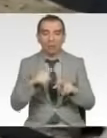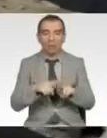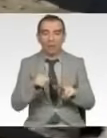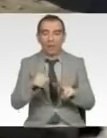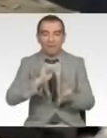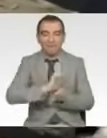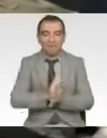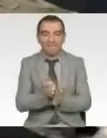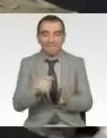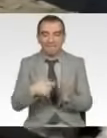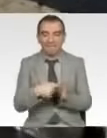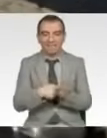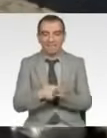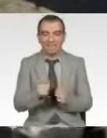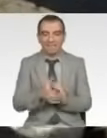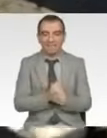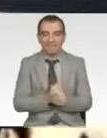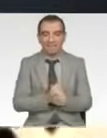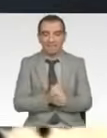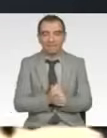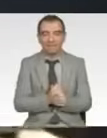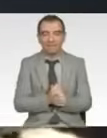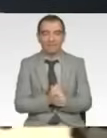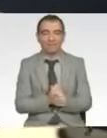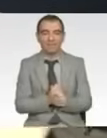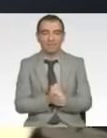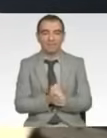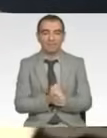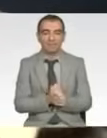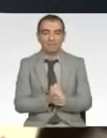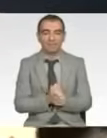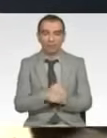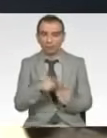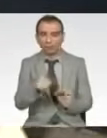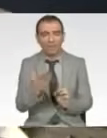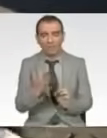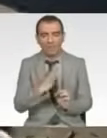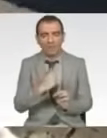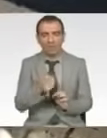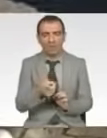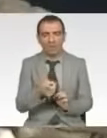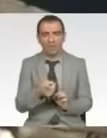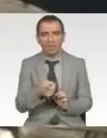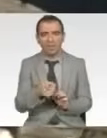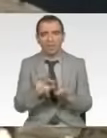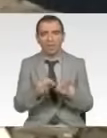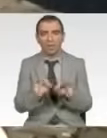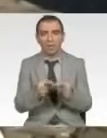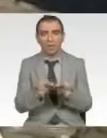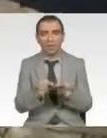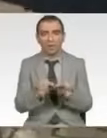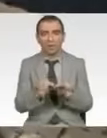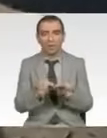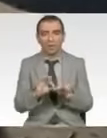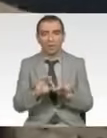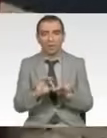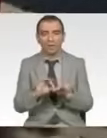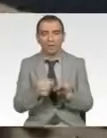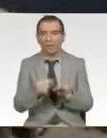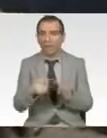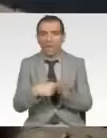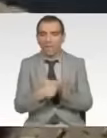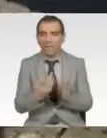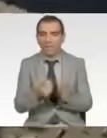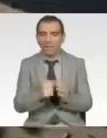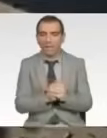Galbura bastı. Galbura bastı. Bunun adı galbura bastı. Şurada ne var? Fasulye. Fasulye. Bu fasulyenin adı